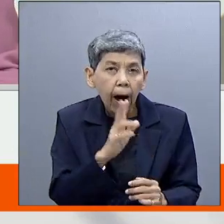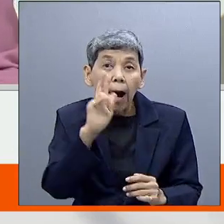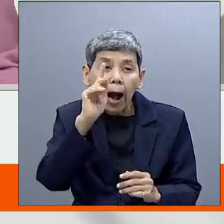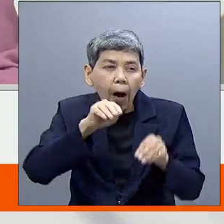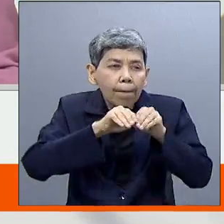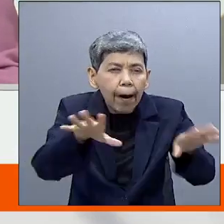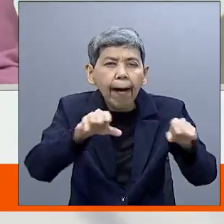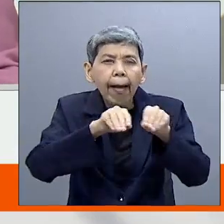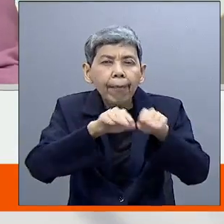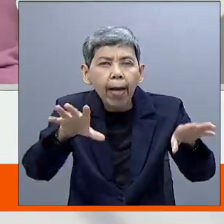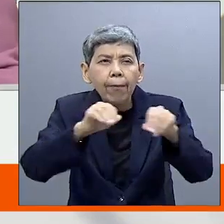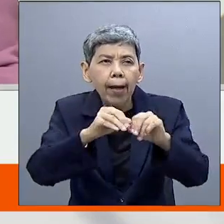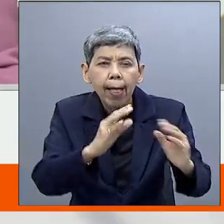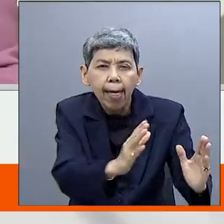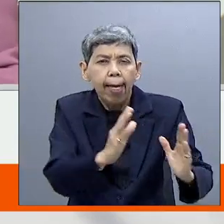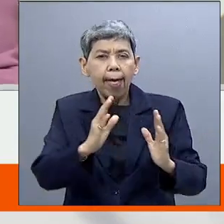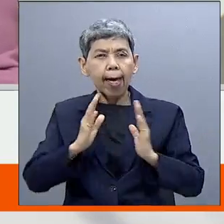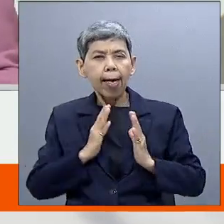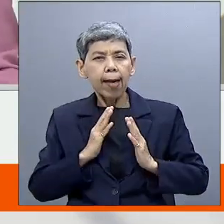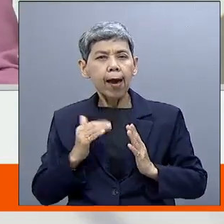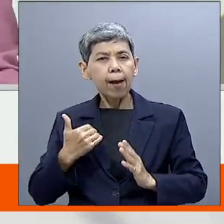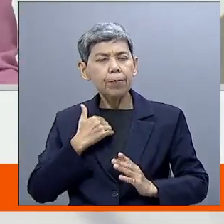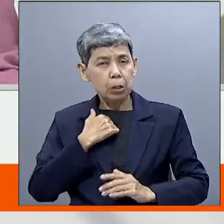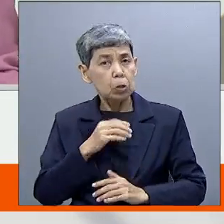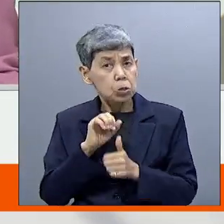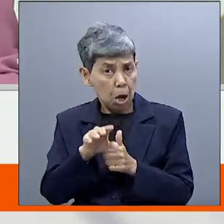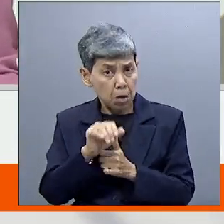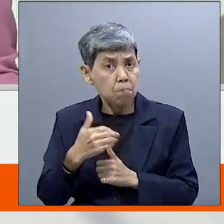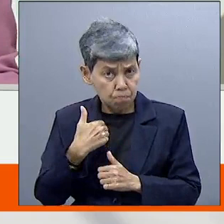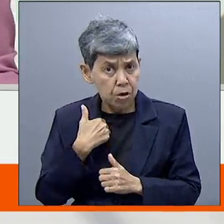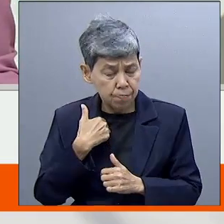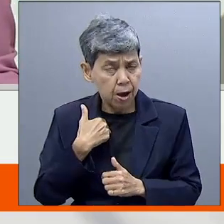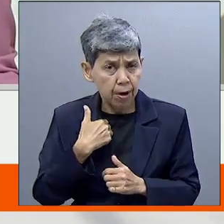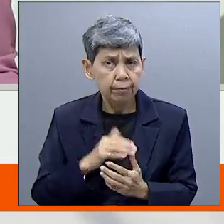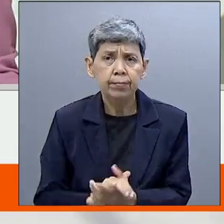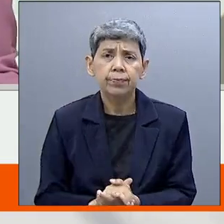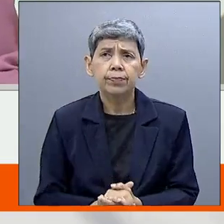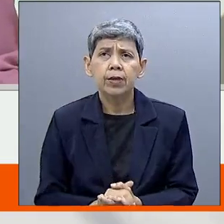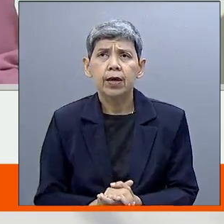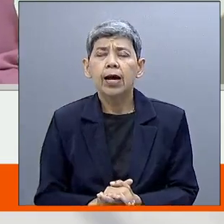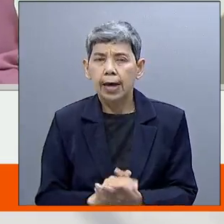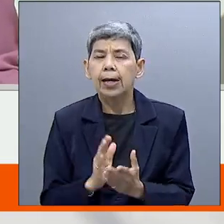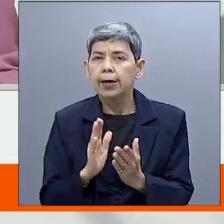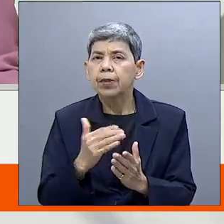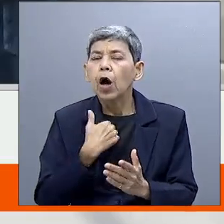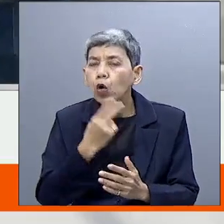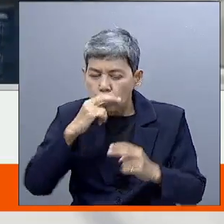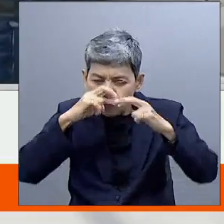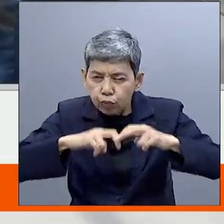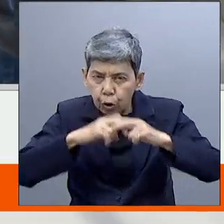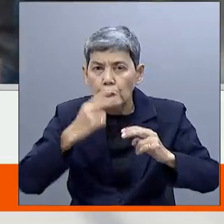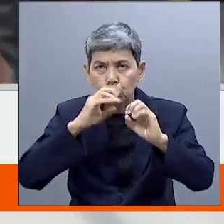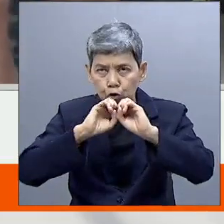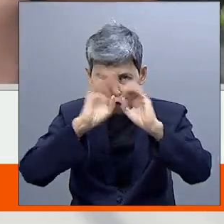อหาที่ถูกนำมาเสนอค่ะคุณหมอมีความกังวลหรือว่ามีข้อเสนอยังไงบ้างคะ เขาศึกษาพบชัดเจนนะ